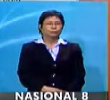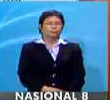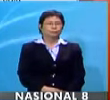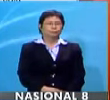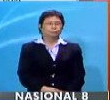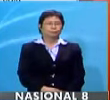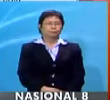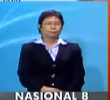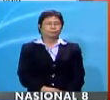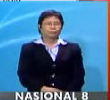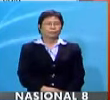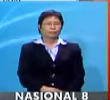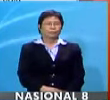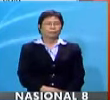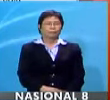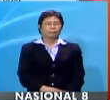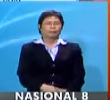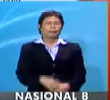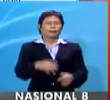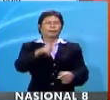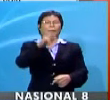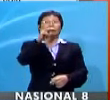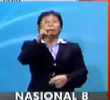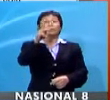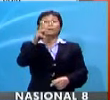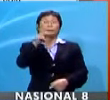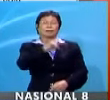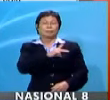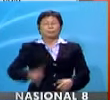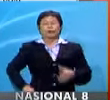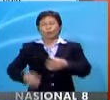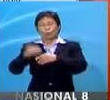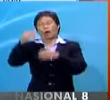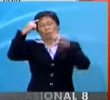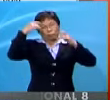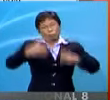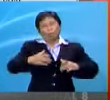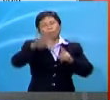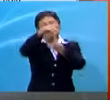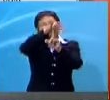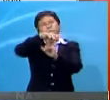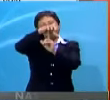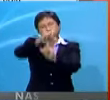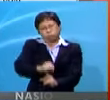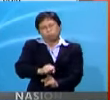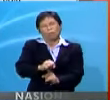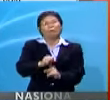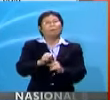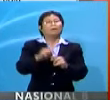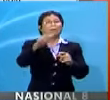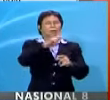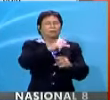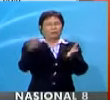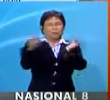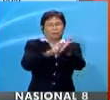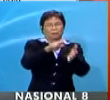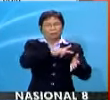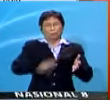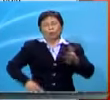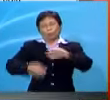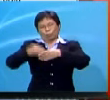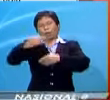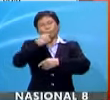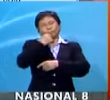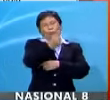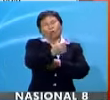cedera Dalam pada itu Kementerian Luar mengesahkan nahas tersebut dalam kenyataan yang dikeluarkan Kementerian Luar memaklumkan yang